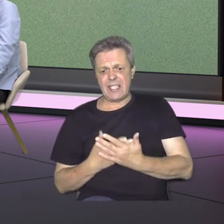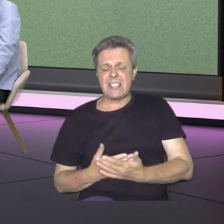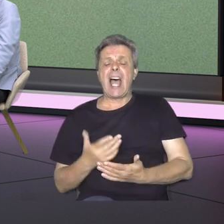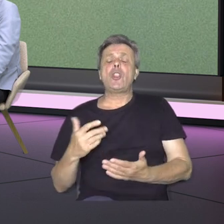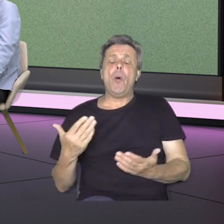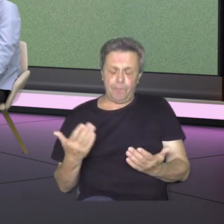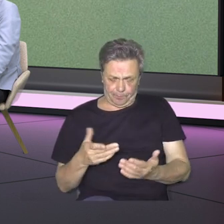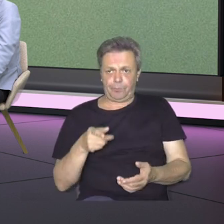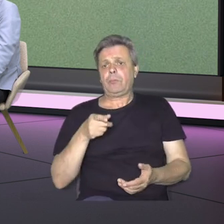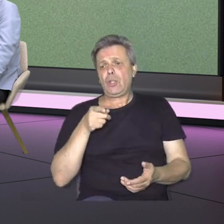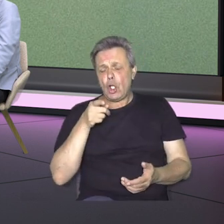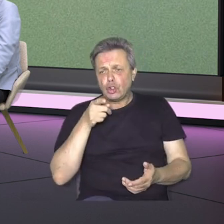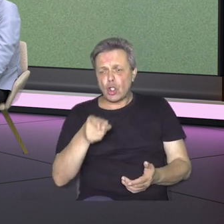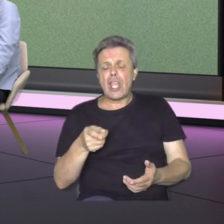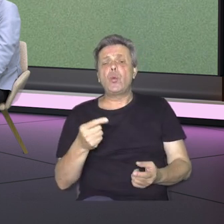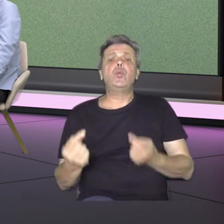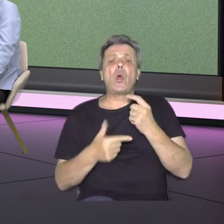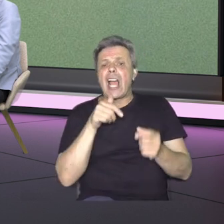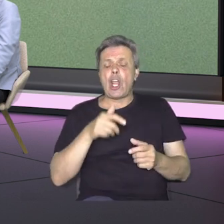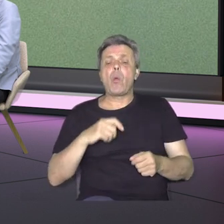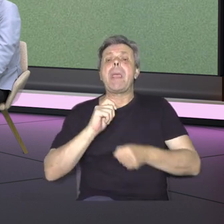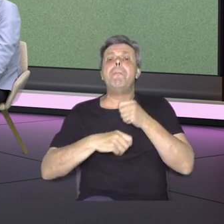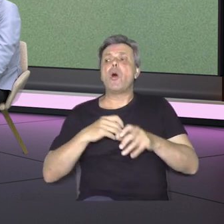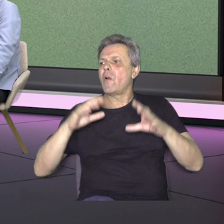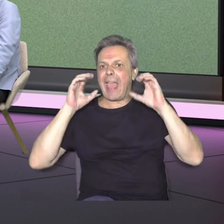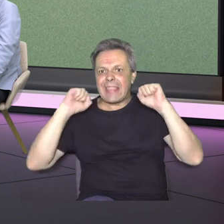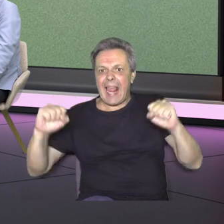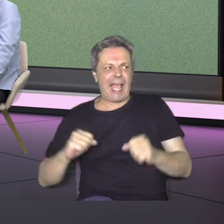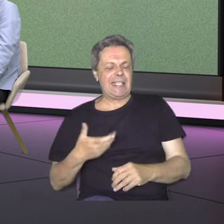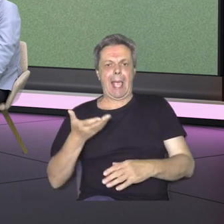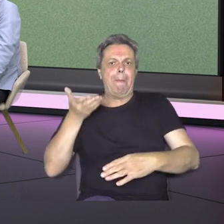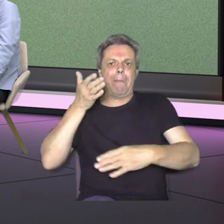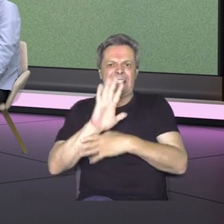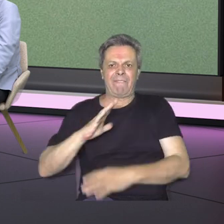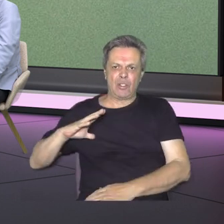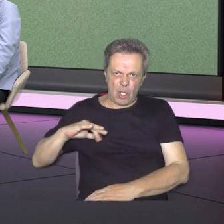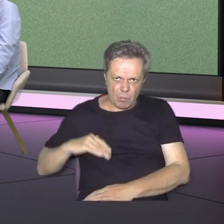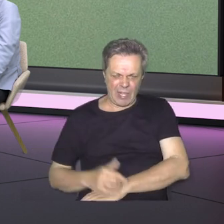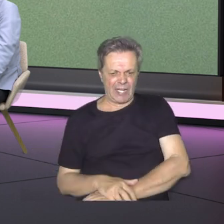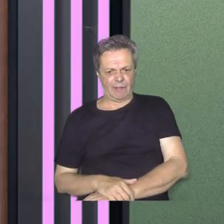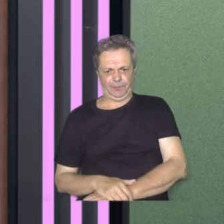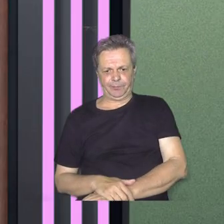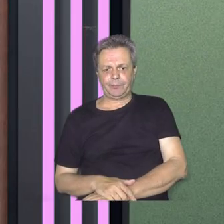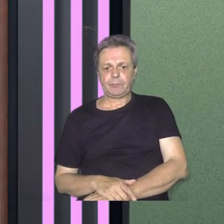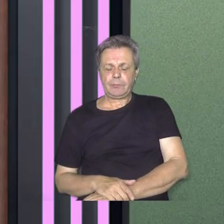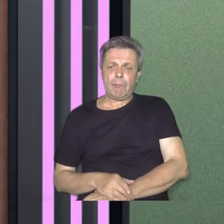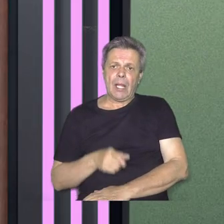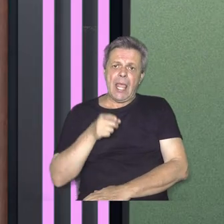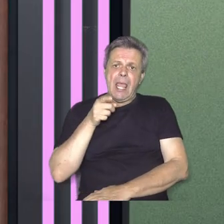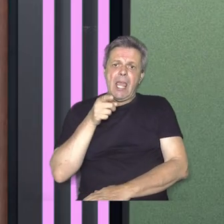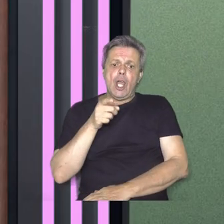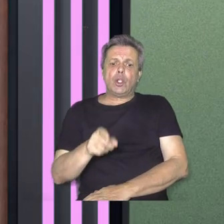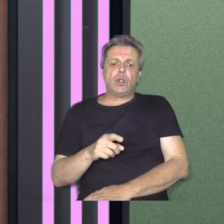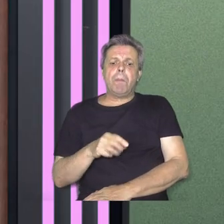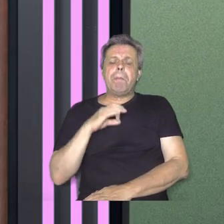onda idu i poslovne delegacije, idu i predstavnici gospodarstva. Znate, i onda se